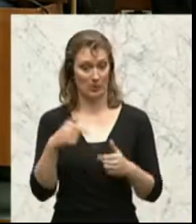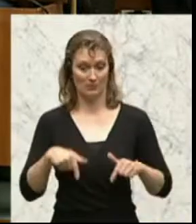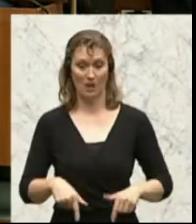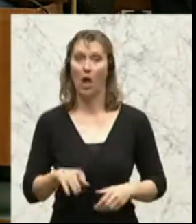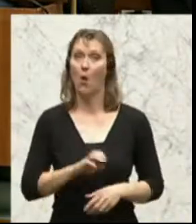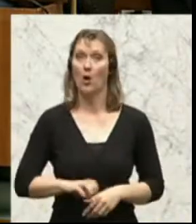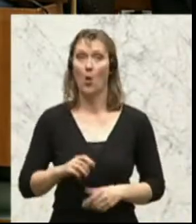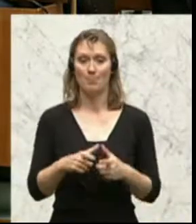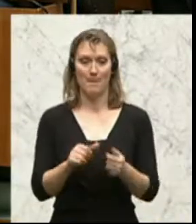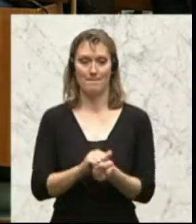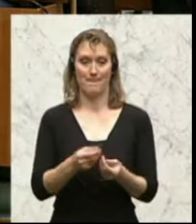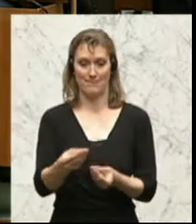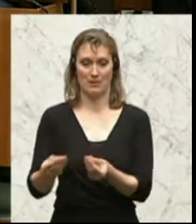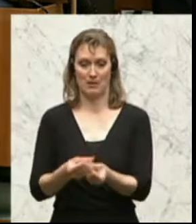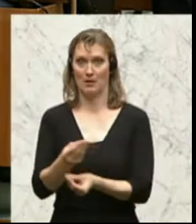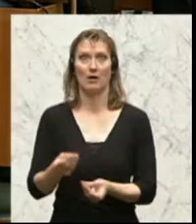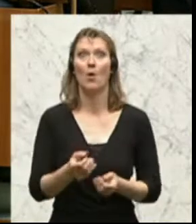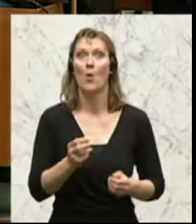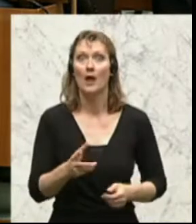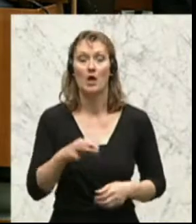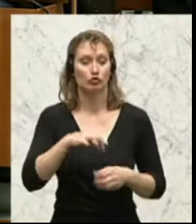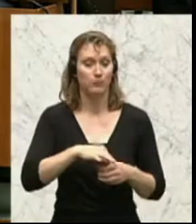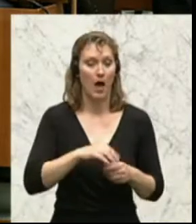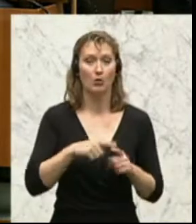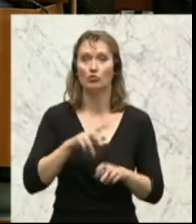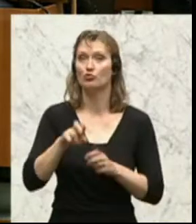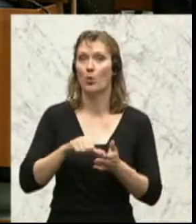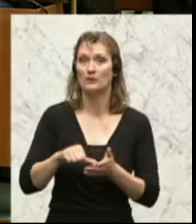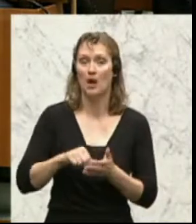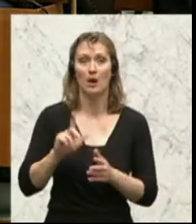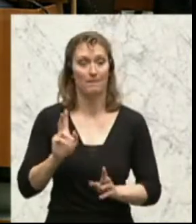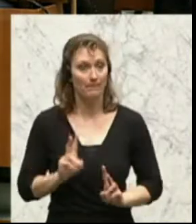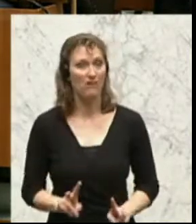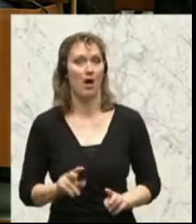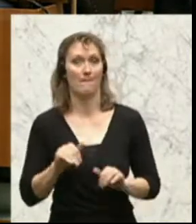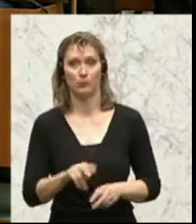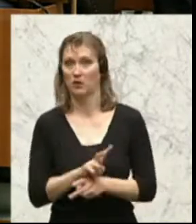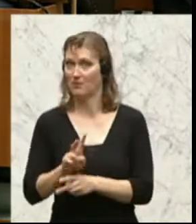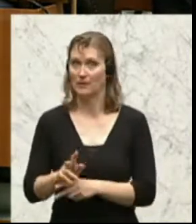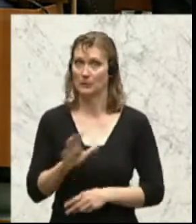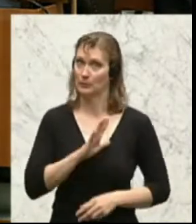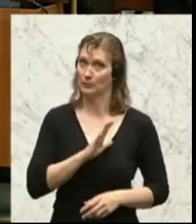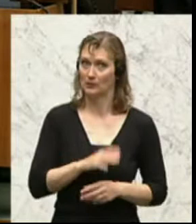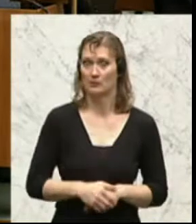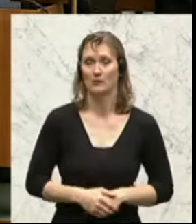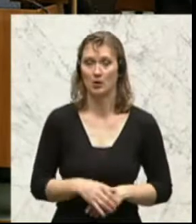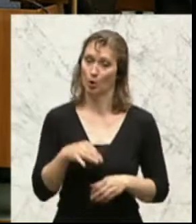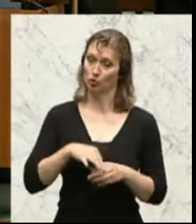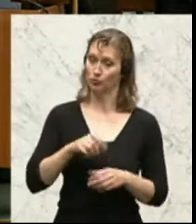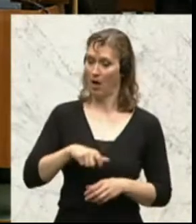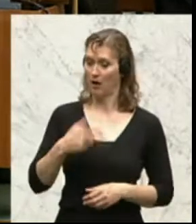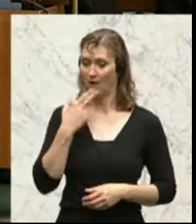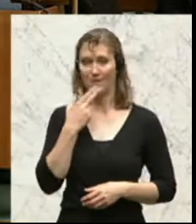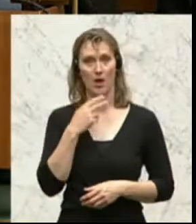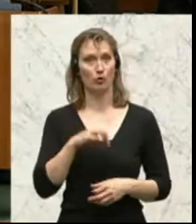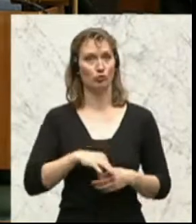die Steuerzahler und die Sparer tatsächlich sehr stark aufpassen. Die Sparer, wer ist das eigentlich? Das sind also all